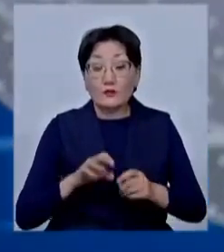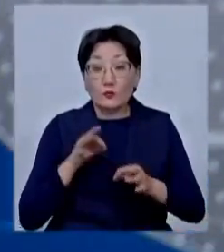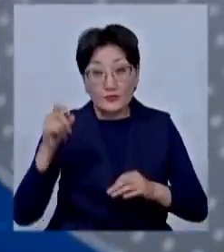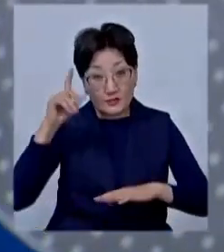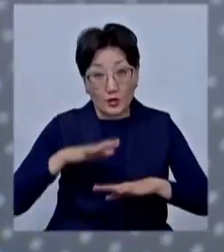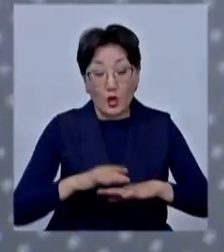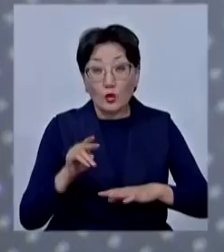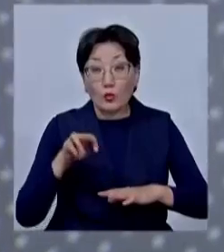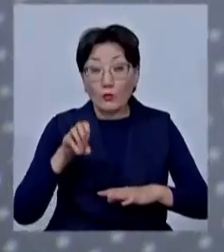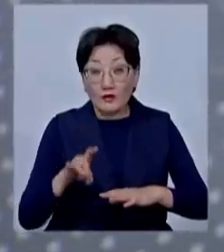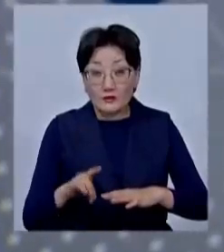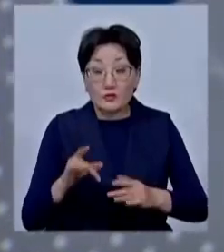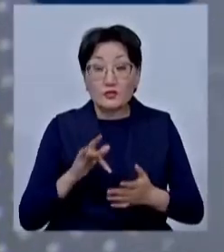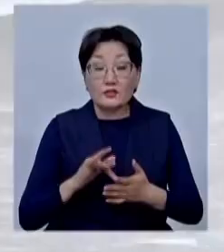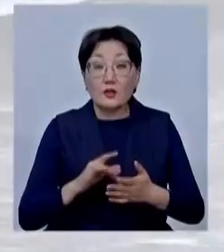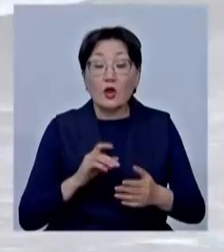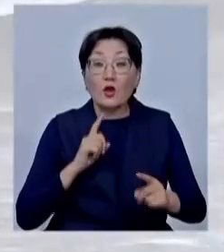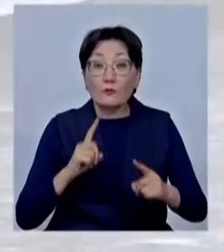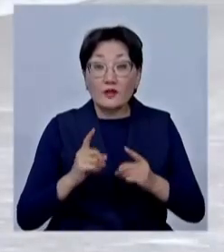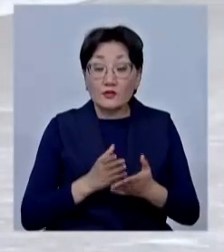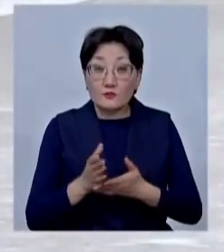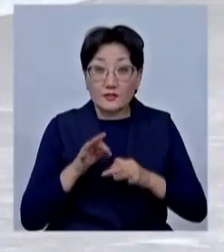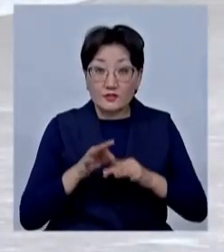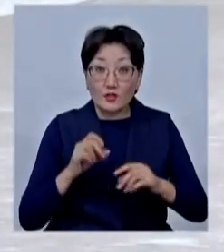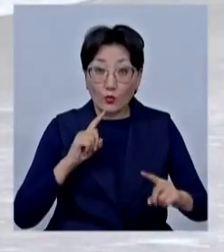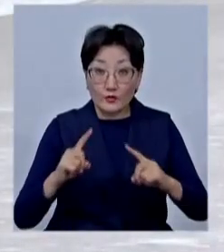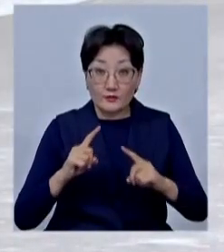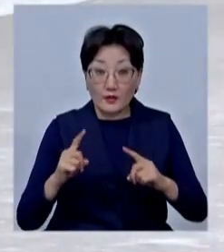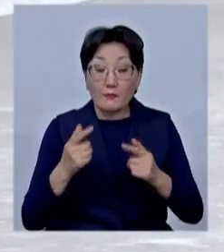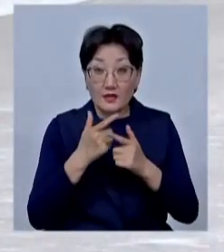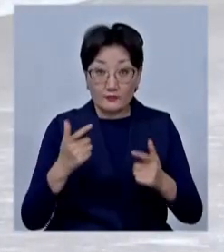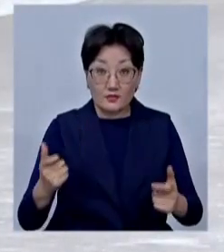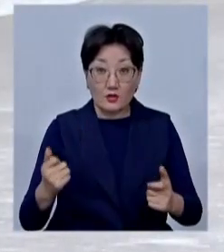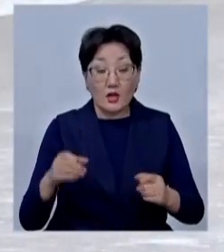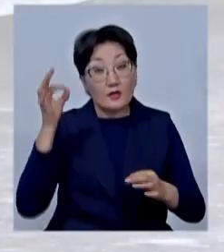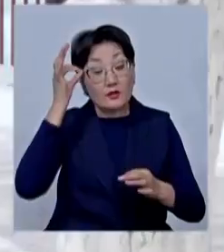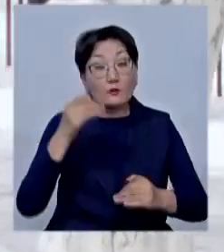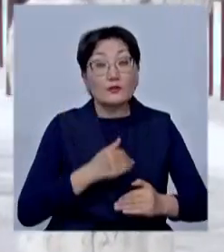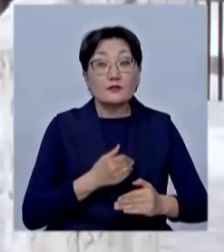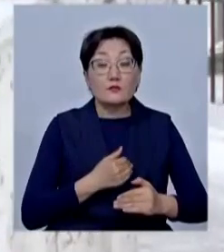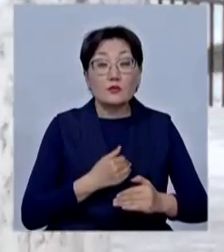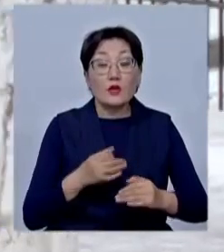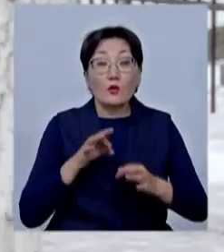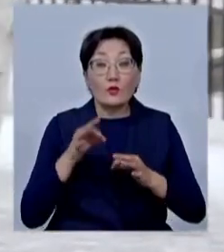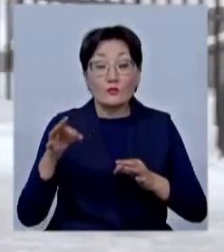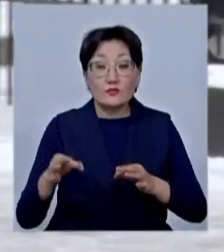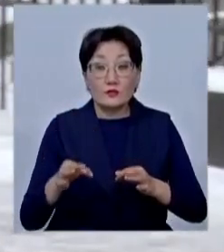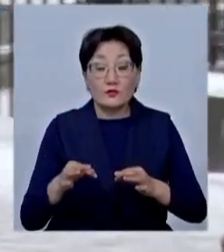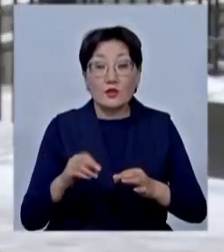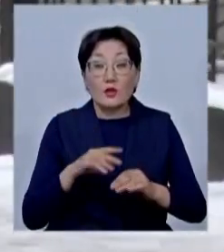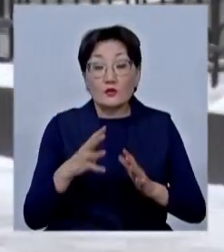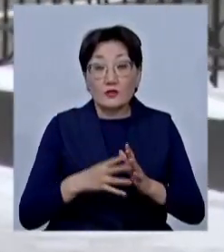әкімі Құмар Ақсақалов орталық коммуникациялар қызметінде өткен брифингте мәлімдеді. Естеріңізге сала кетейік, облыс